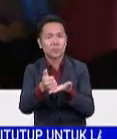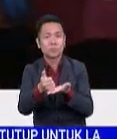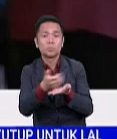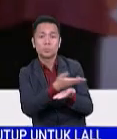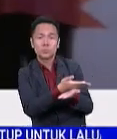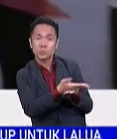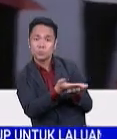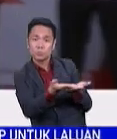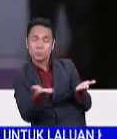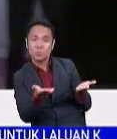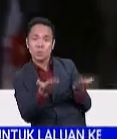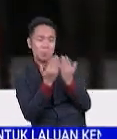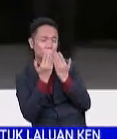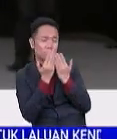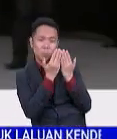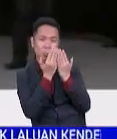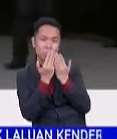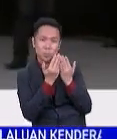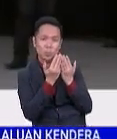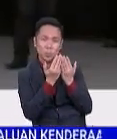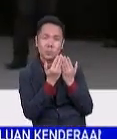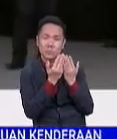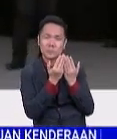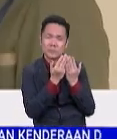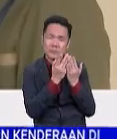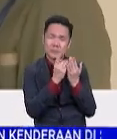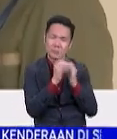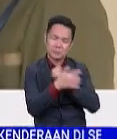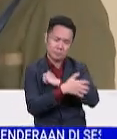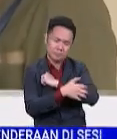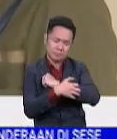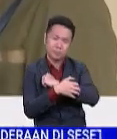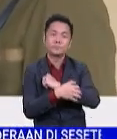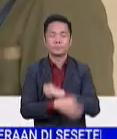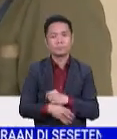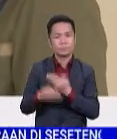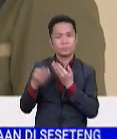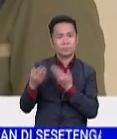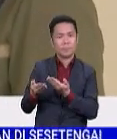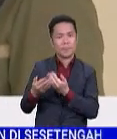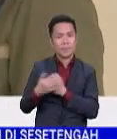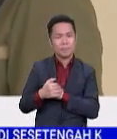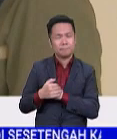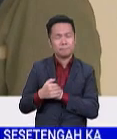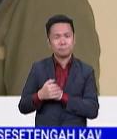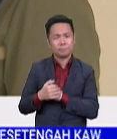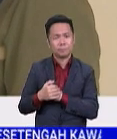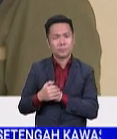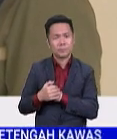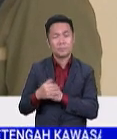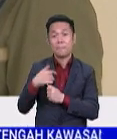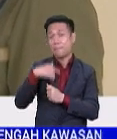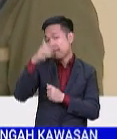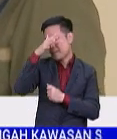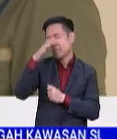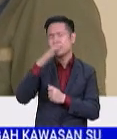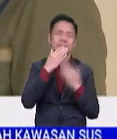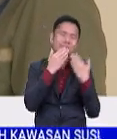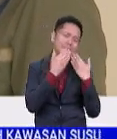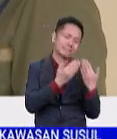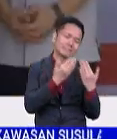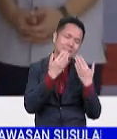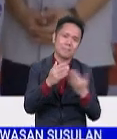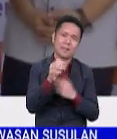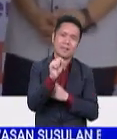semua murid-murid yang berpeluang vemmy sebagai pepung ucapkan banyak-banyak terima kasih